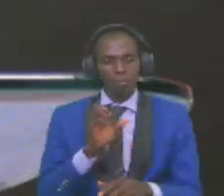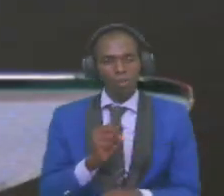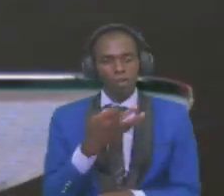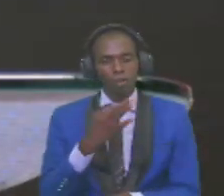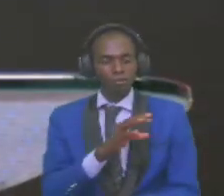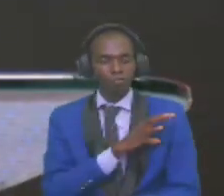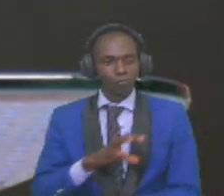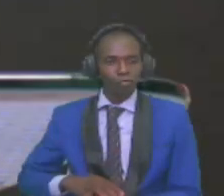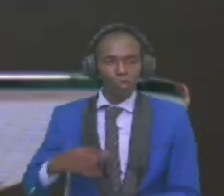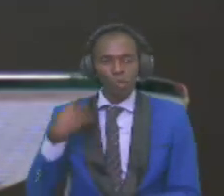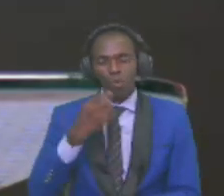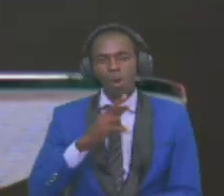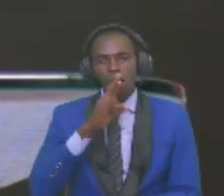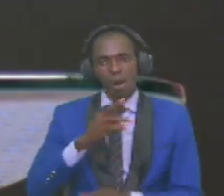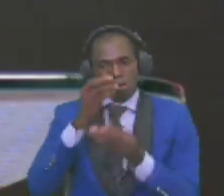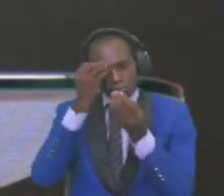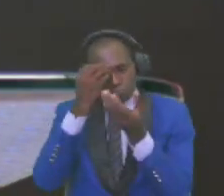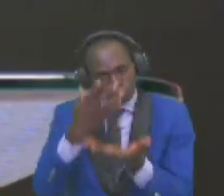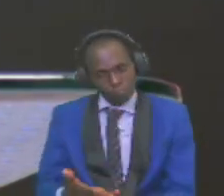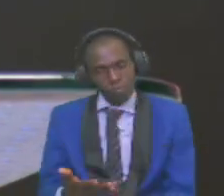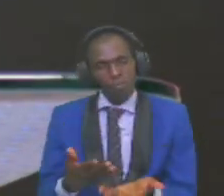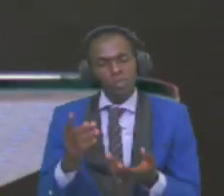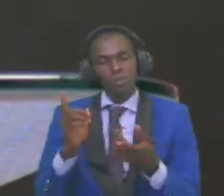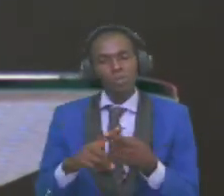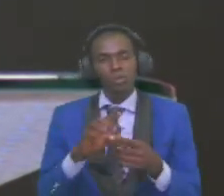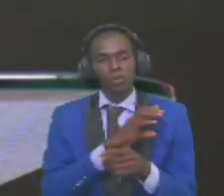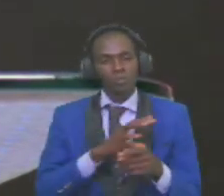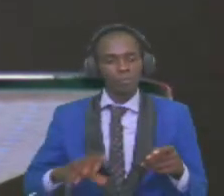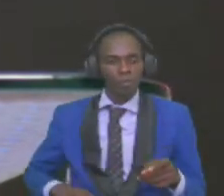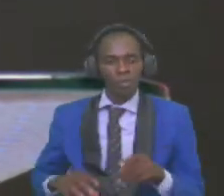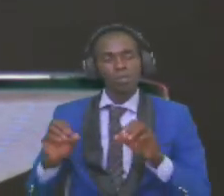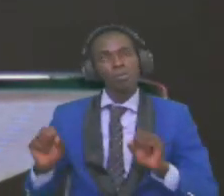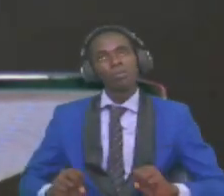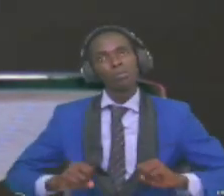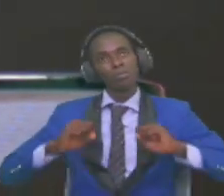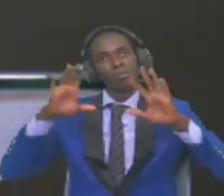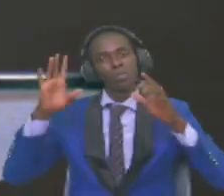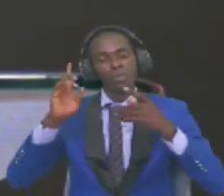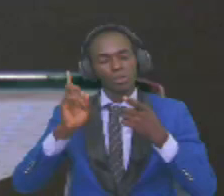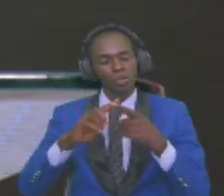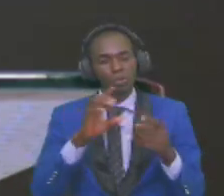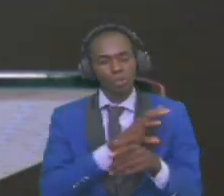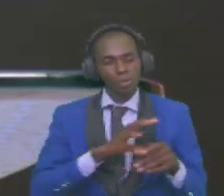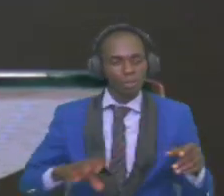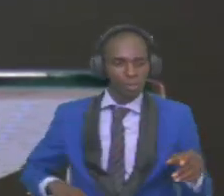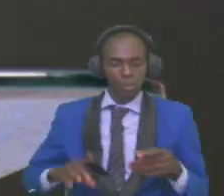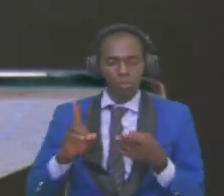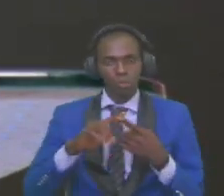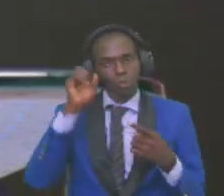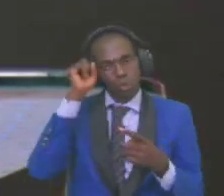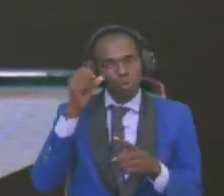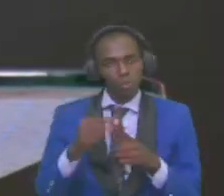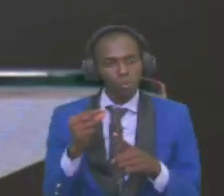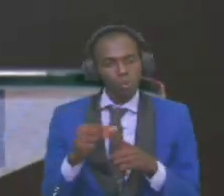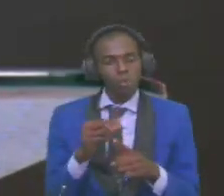tag aux disciples de christ schumi soumis à crisolles schumi à sa parole soumis aux